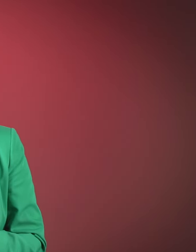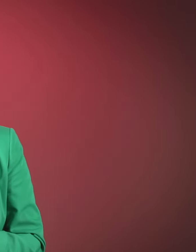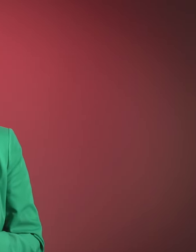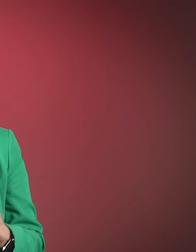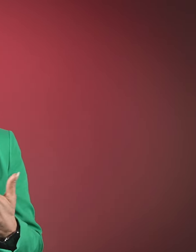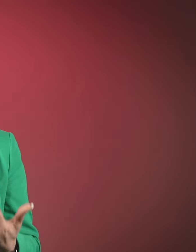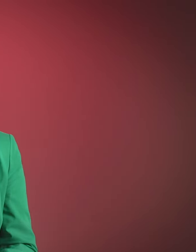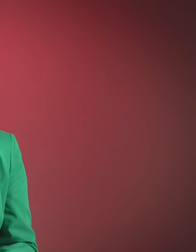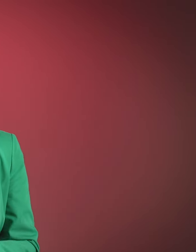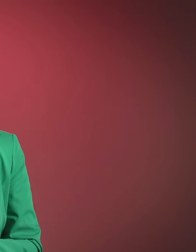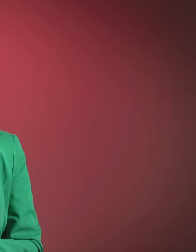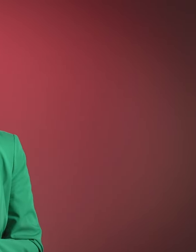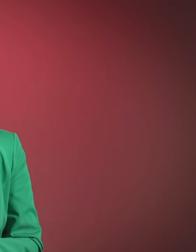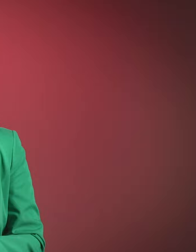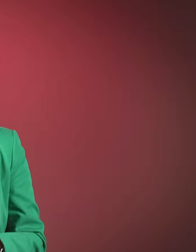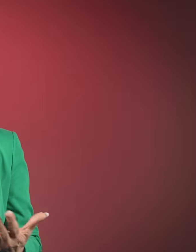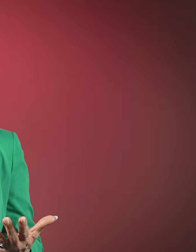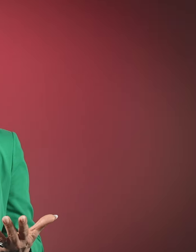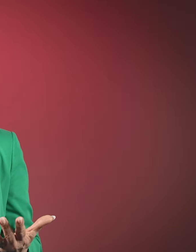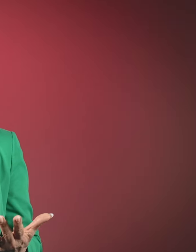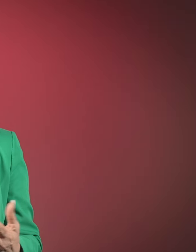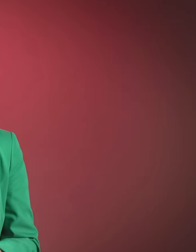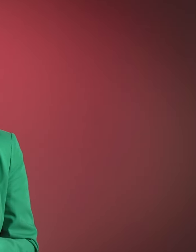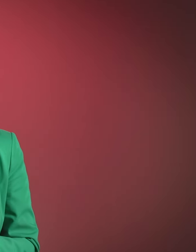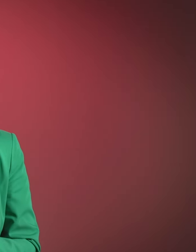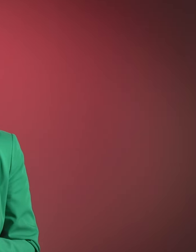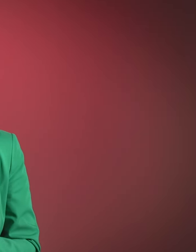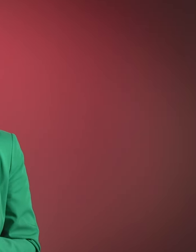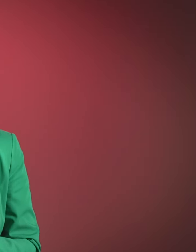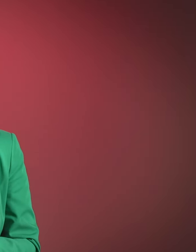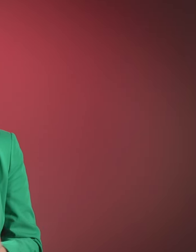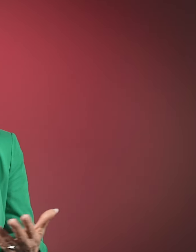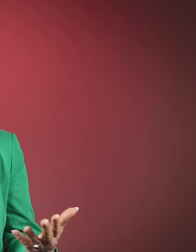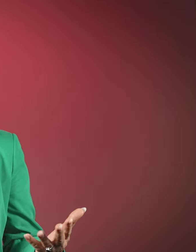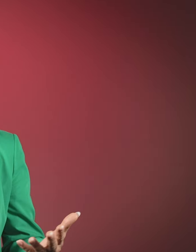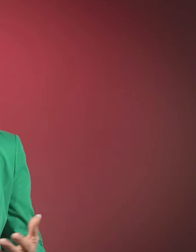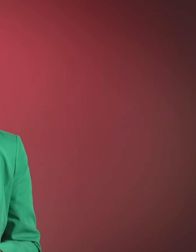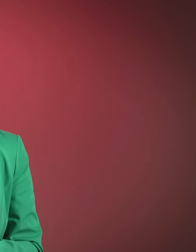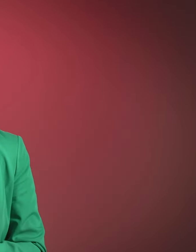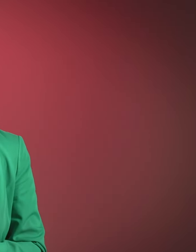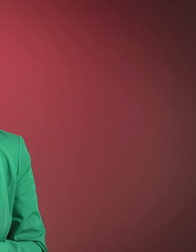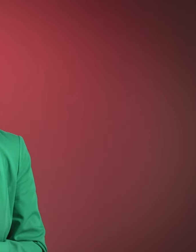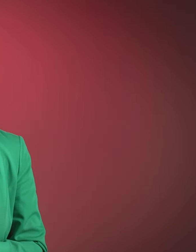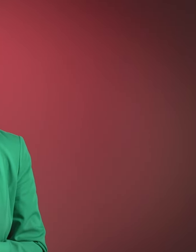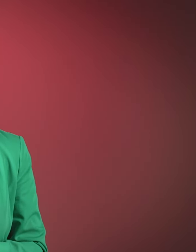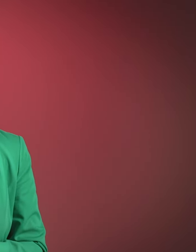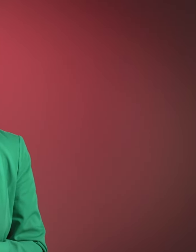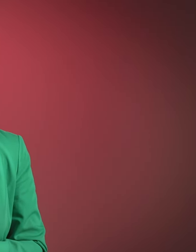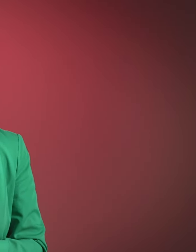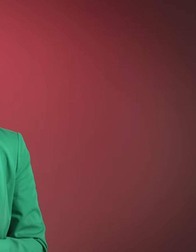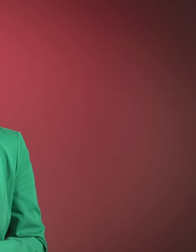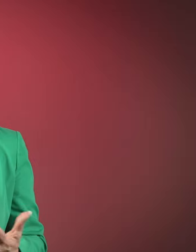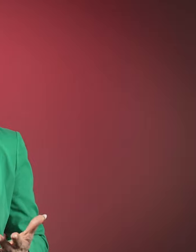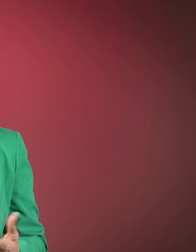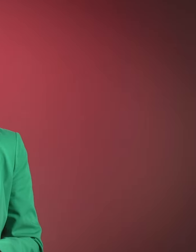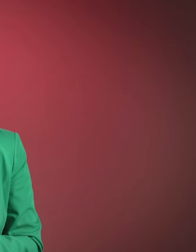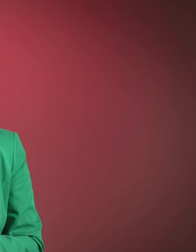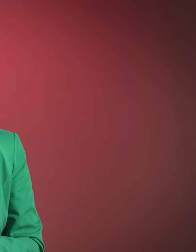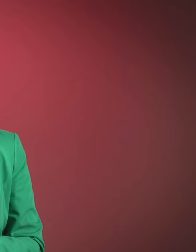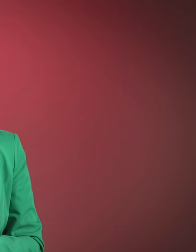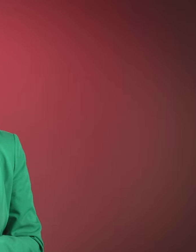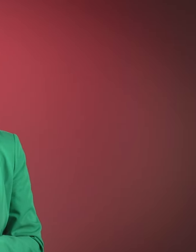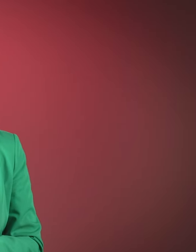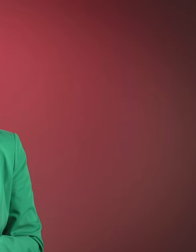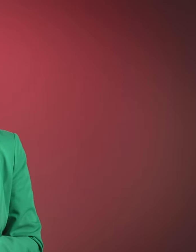Lebensmitteln oder Schulkosten, genauso wie Nachmittagsbetreuung und die eigene Freizeit. In den